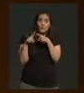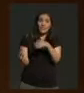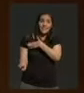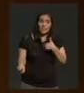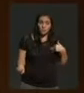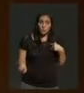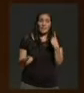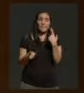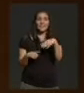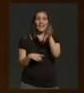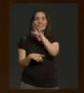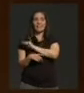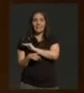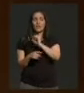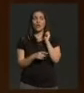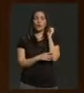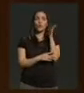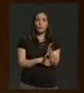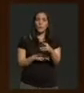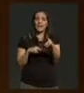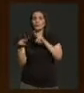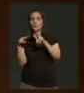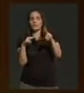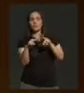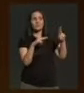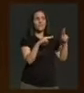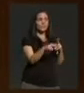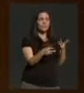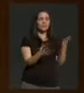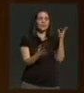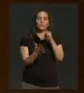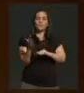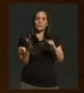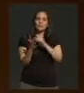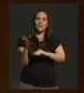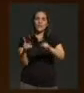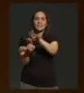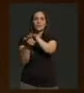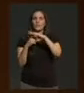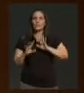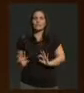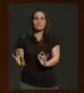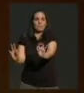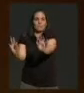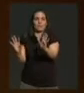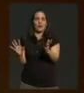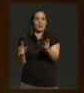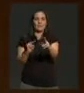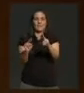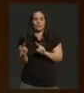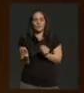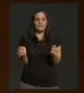erantzunak ezohiko egoera batzuen aurrean. Bestelakoak behar baitute izan gure berezitasuna